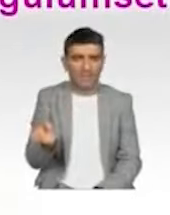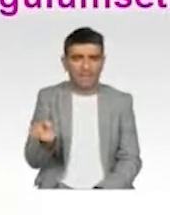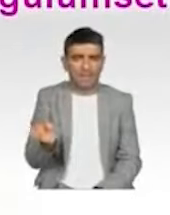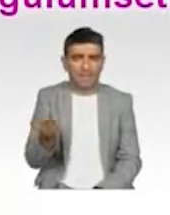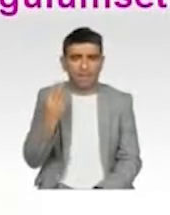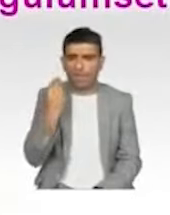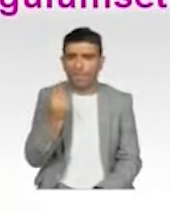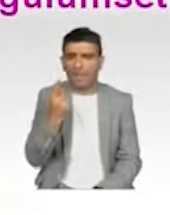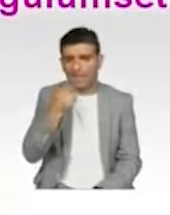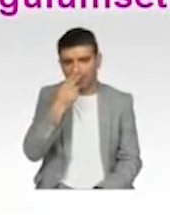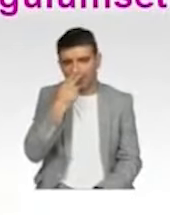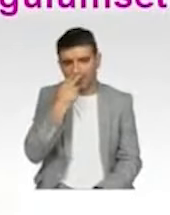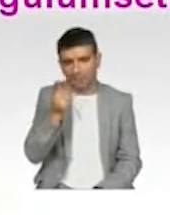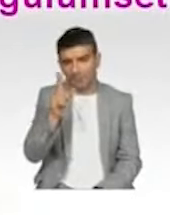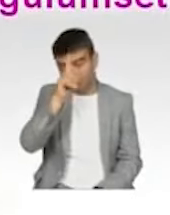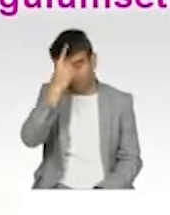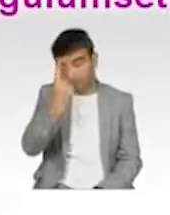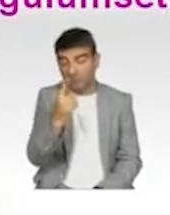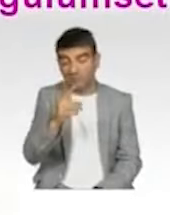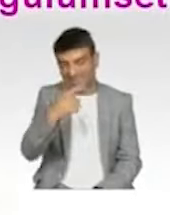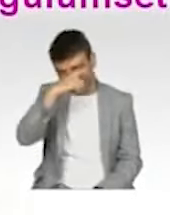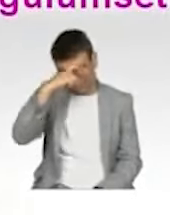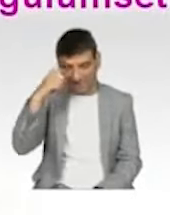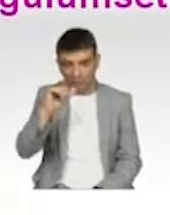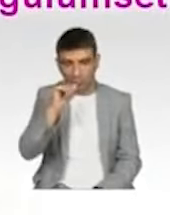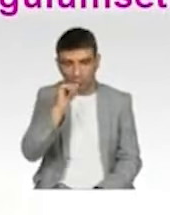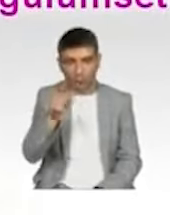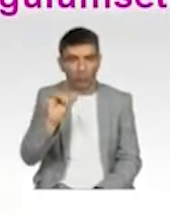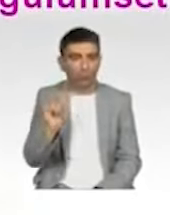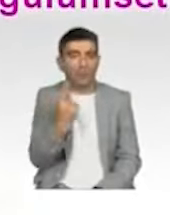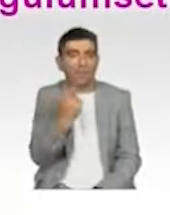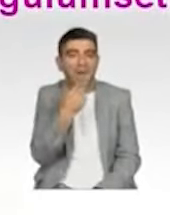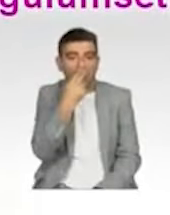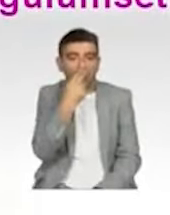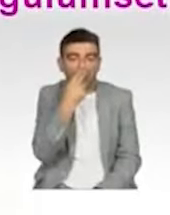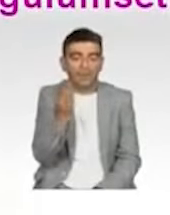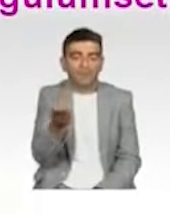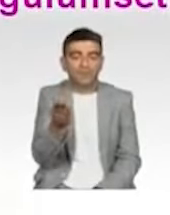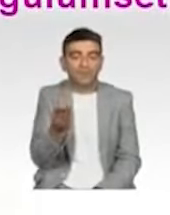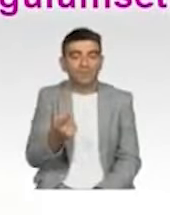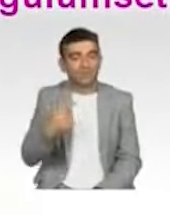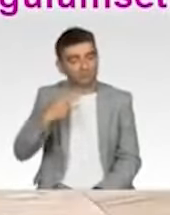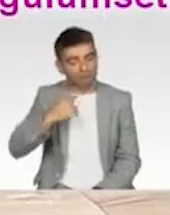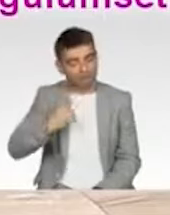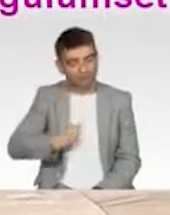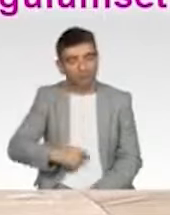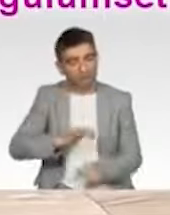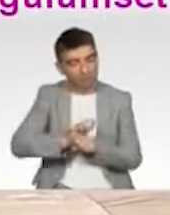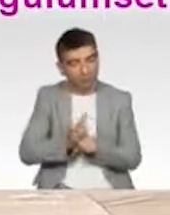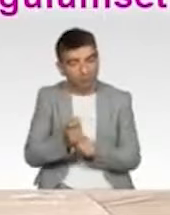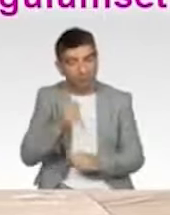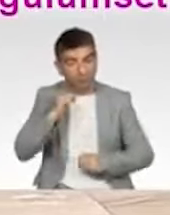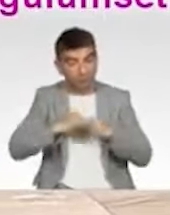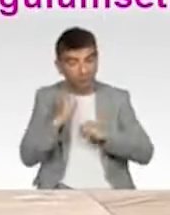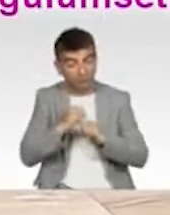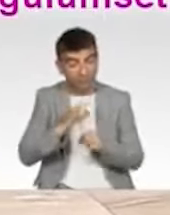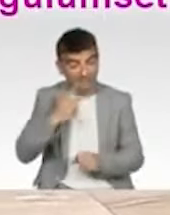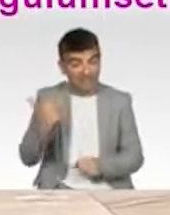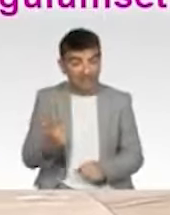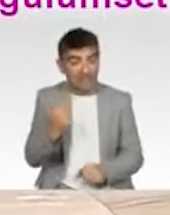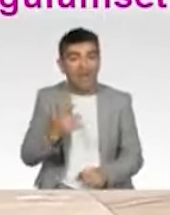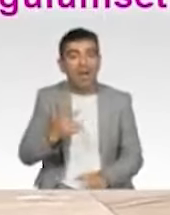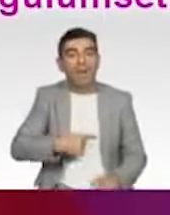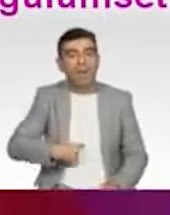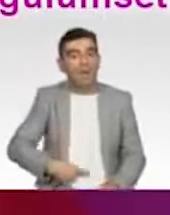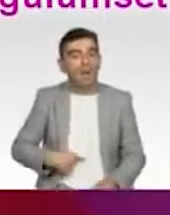bu güzel bir alışkanlık. Sadece su ha? Sadece sıcak su. Muazzam bir alışkanlıktır. İştah baskılar, metabolizmayı hızlandırır, bağırsak